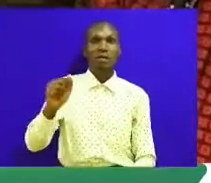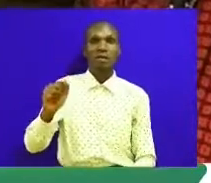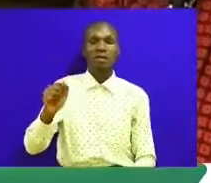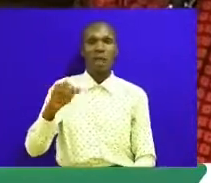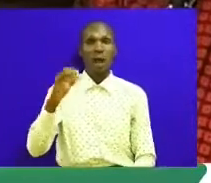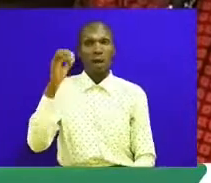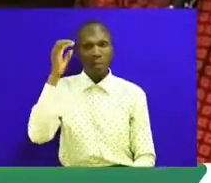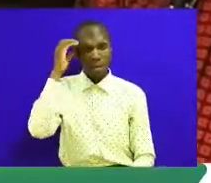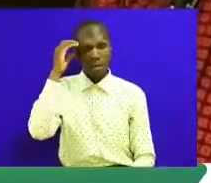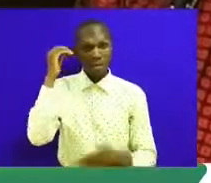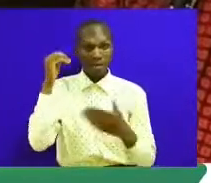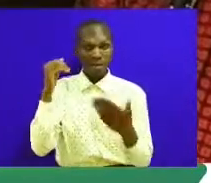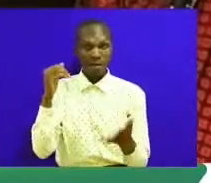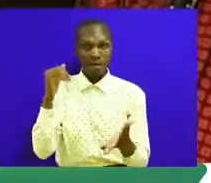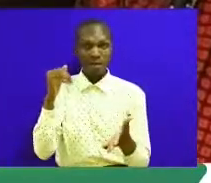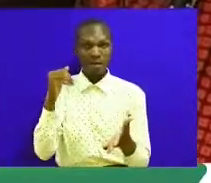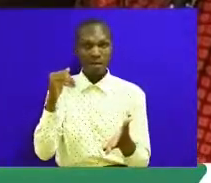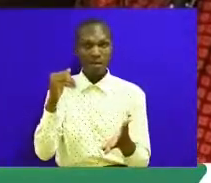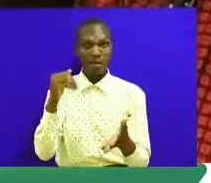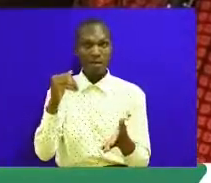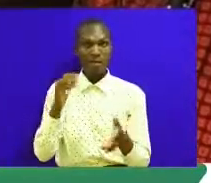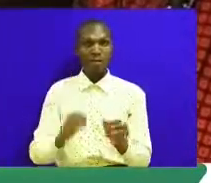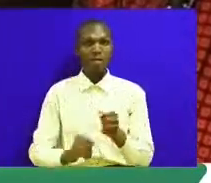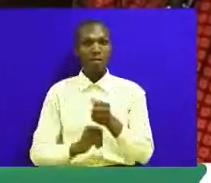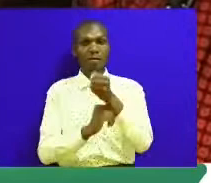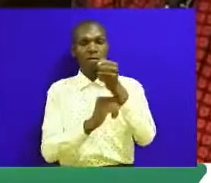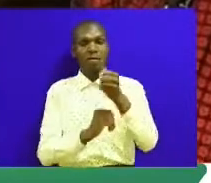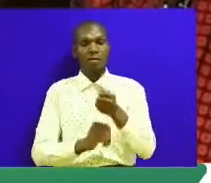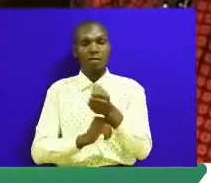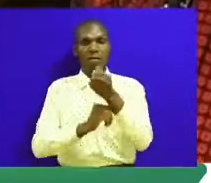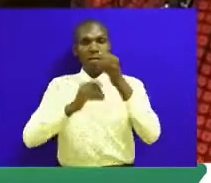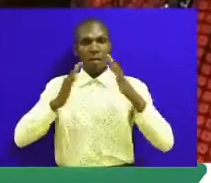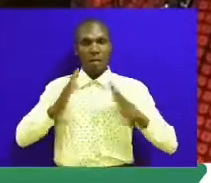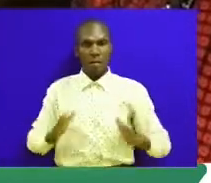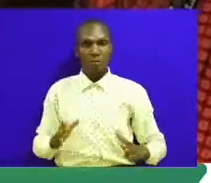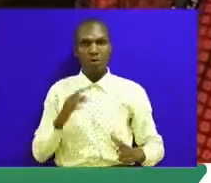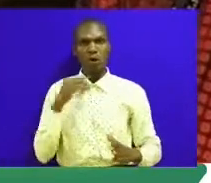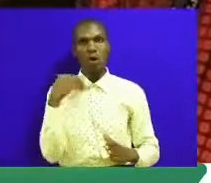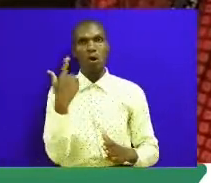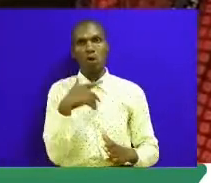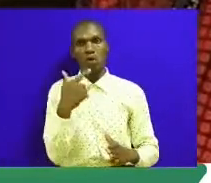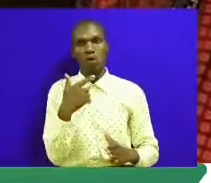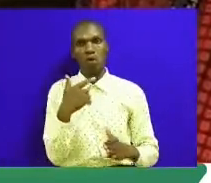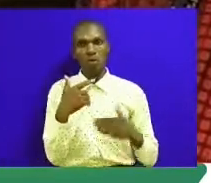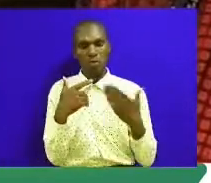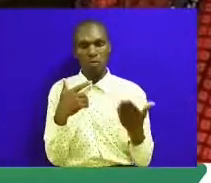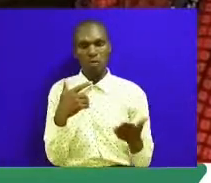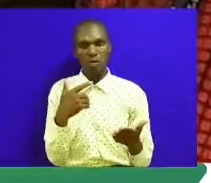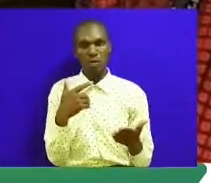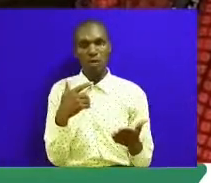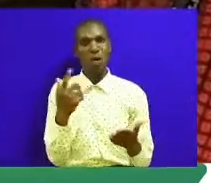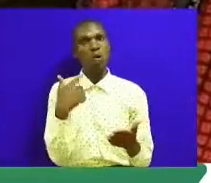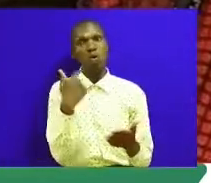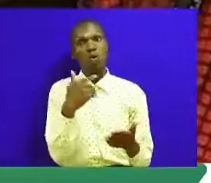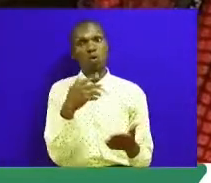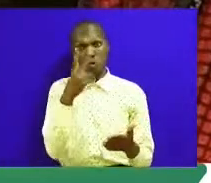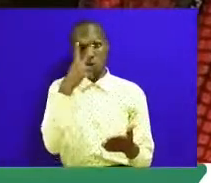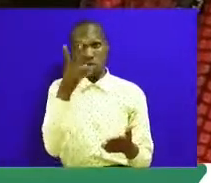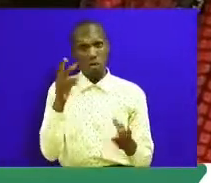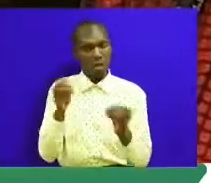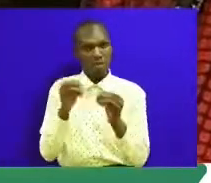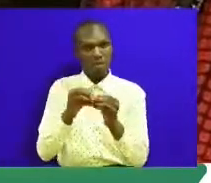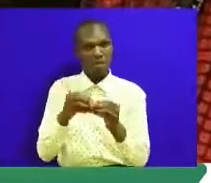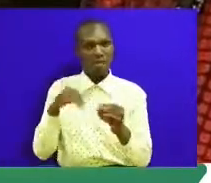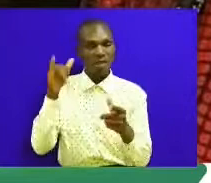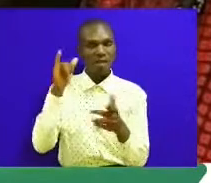ko frontland omuntu oyaba kusitotaje omuntu kosi kios omuntu togo cheme kutani leyo sitata ite